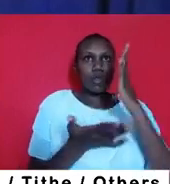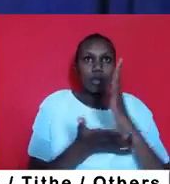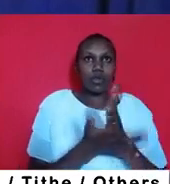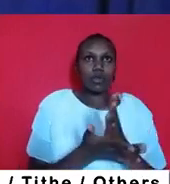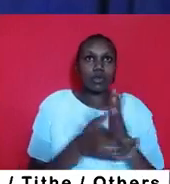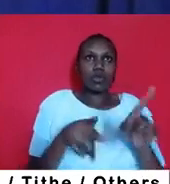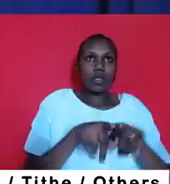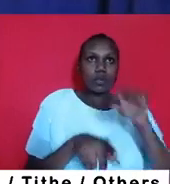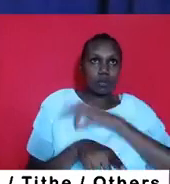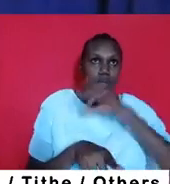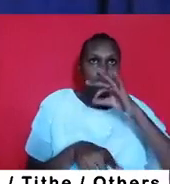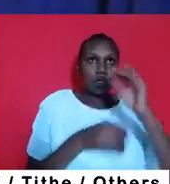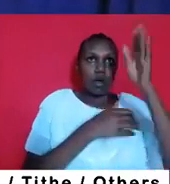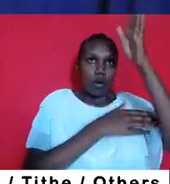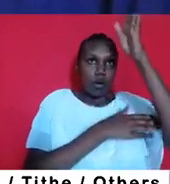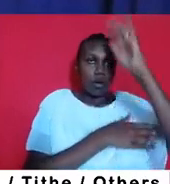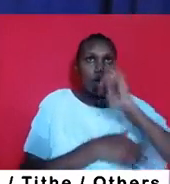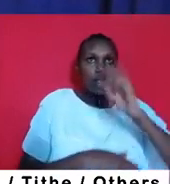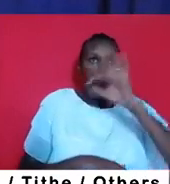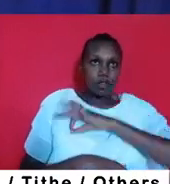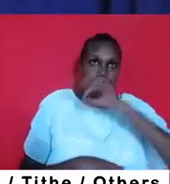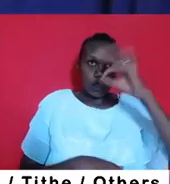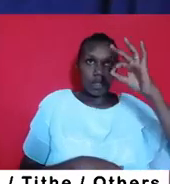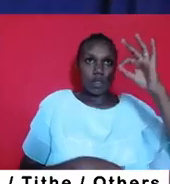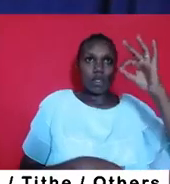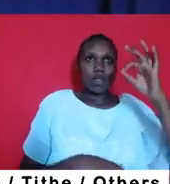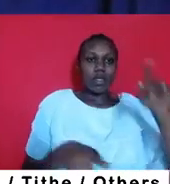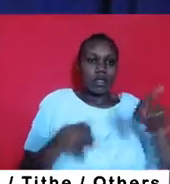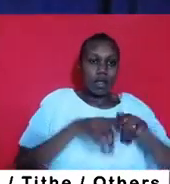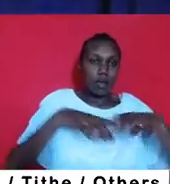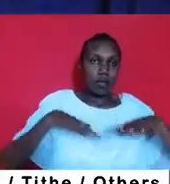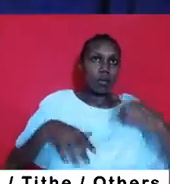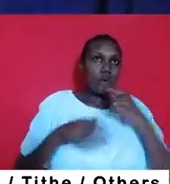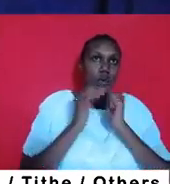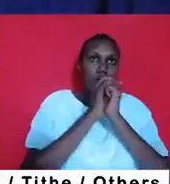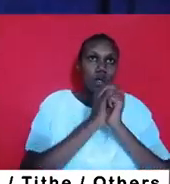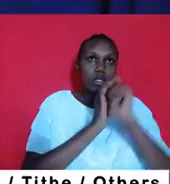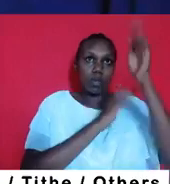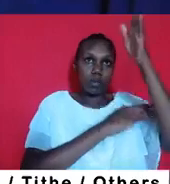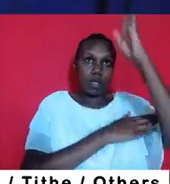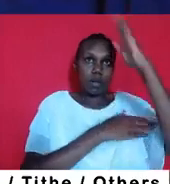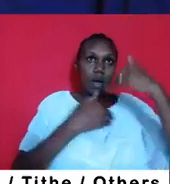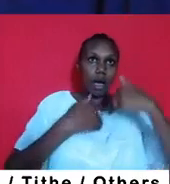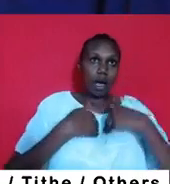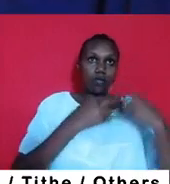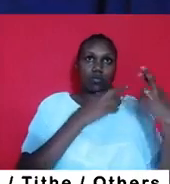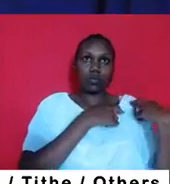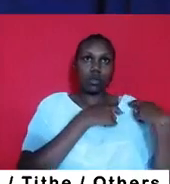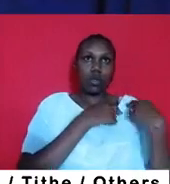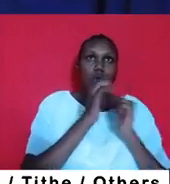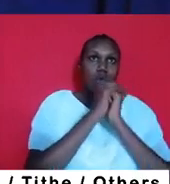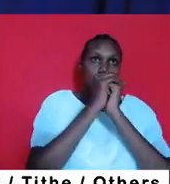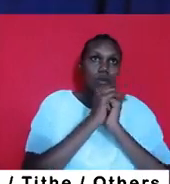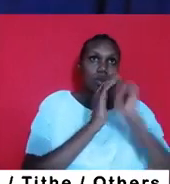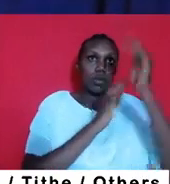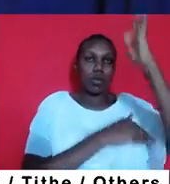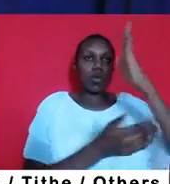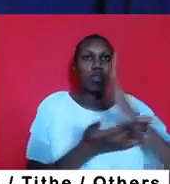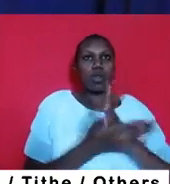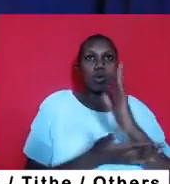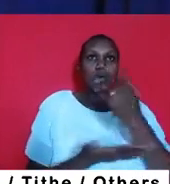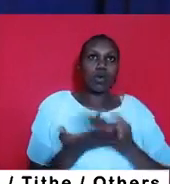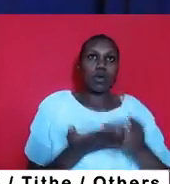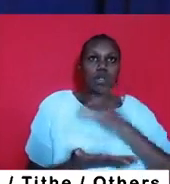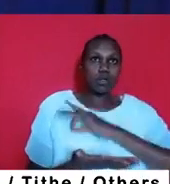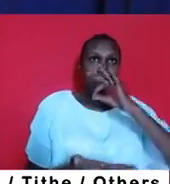wamwabudu. Mungu ni roho, nao wamwabuduo yeye imepaswa kumwabudu katika roho